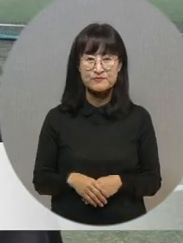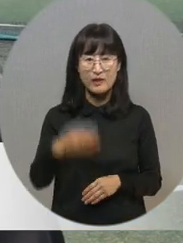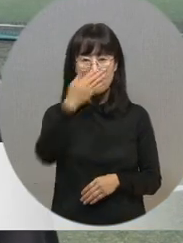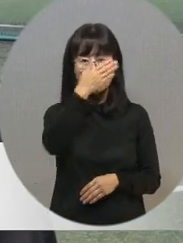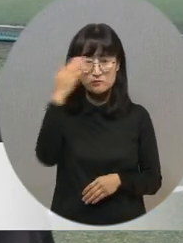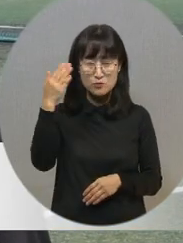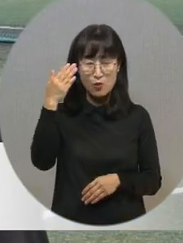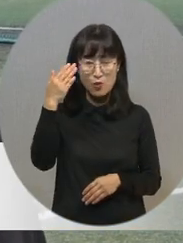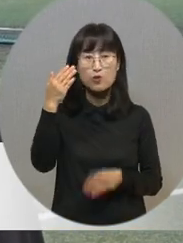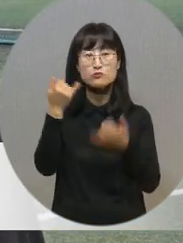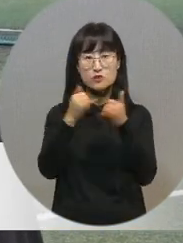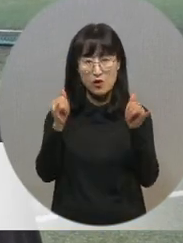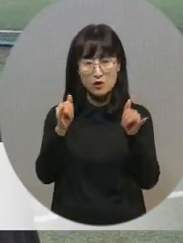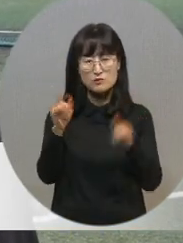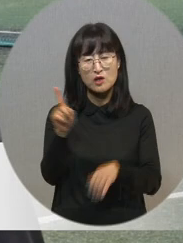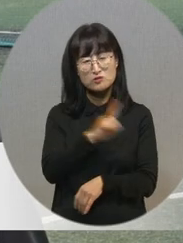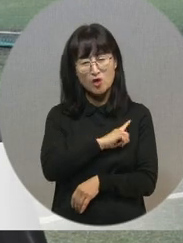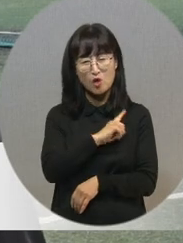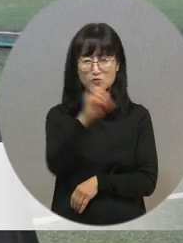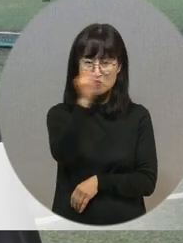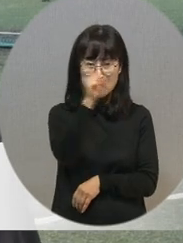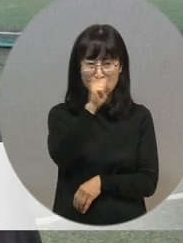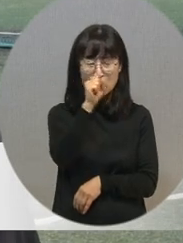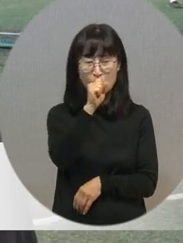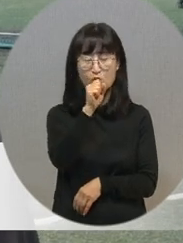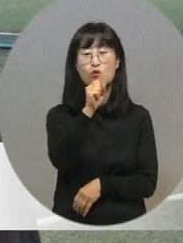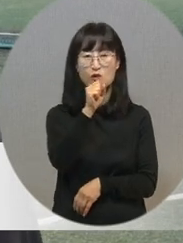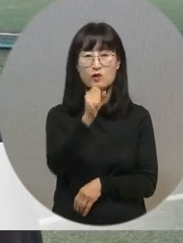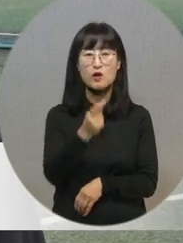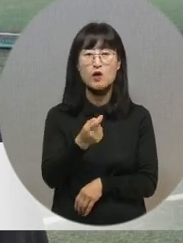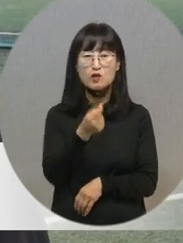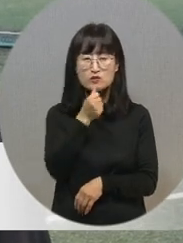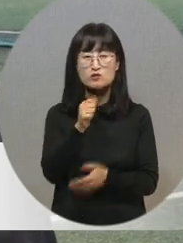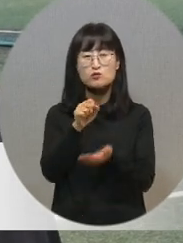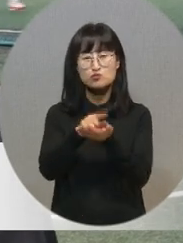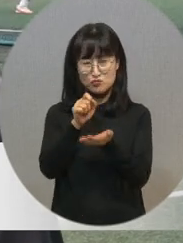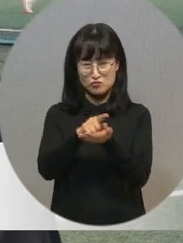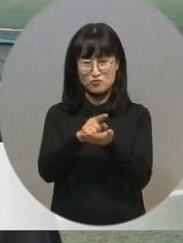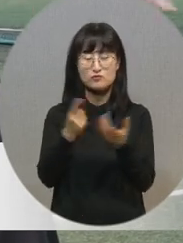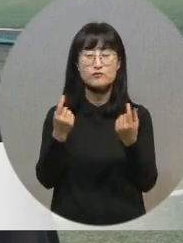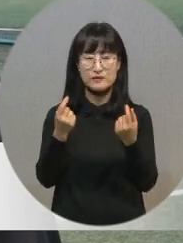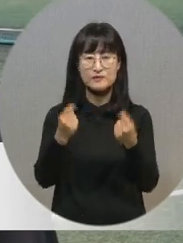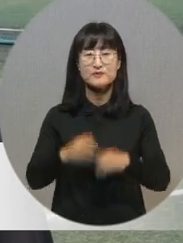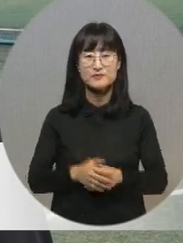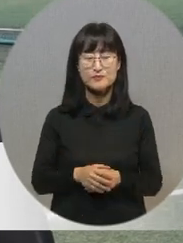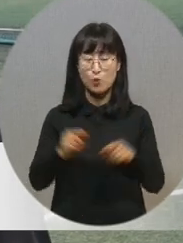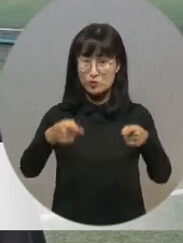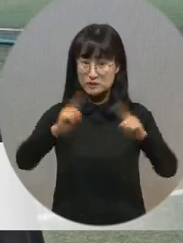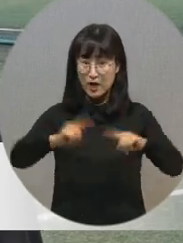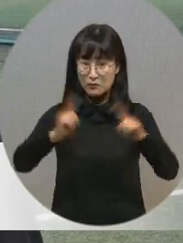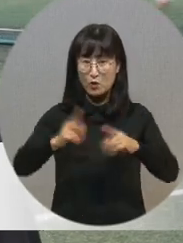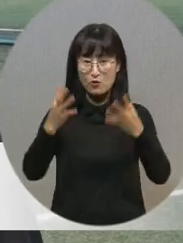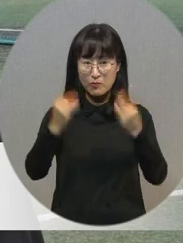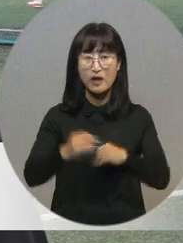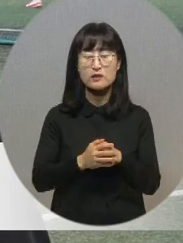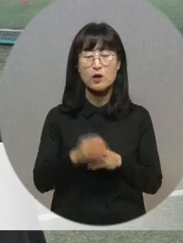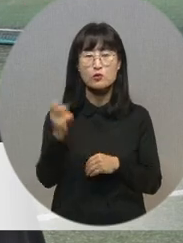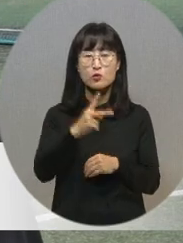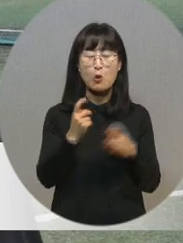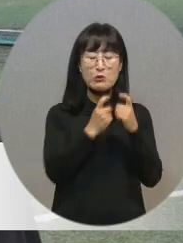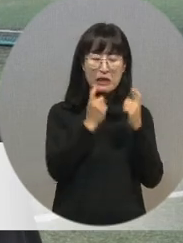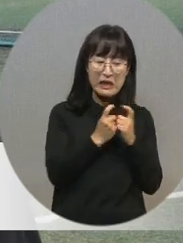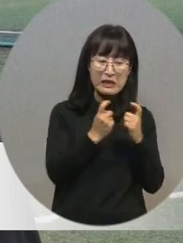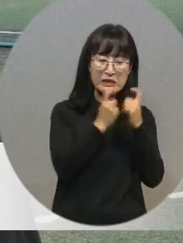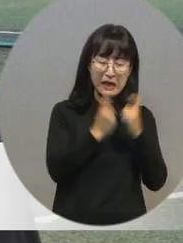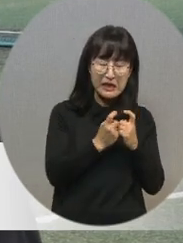청년들이 가장 좋아하는 스포츠이자 많은 참여도를 누리고 있는 것이 바로 풋살이고요. 요즘 개인화된 종목,